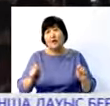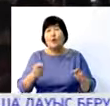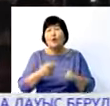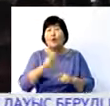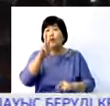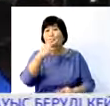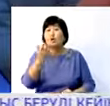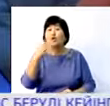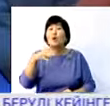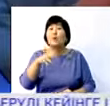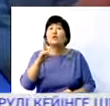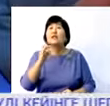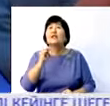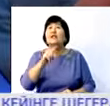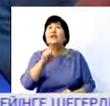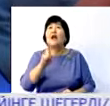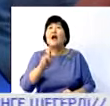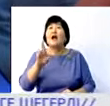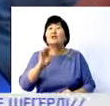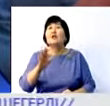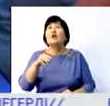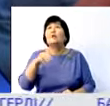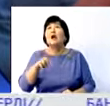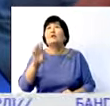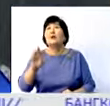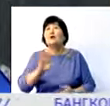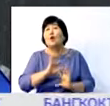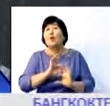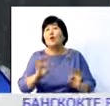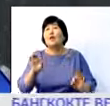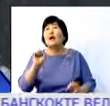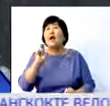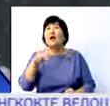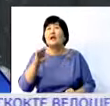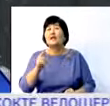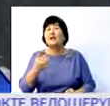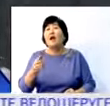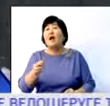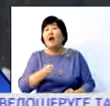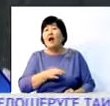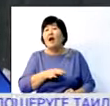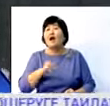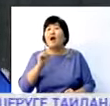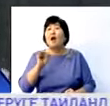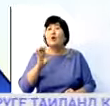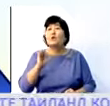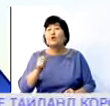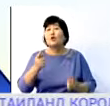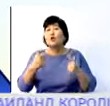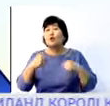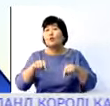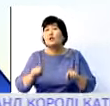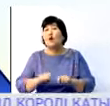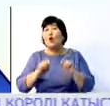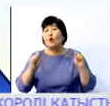Осыдан 3 жыл бұрын Мұхтар Ниязов пен Мамыр Байдәулетов сынды орақ тілді ақындардың бастамасымен Ақ қауырсын жас ақындар үйірмесі құрылғанды.